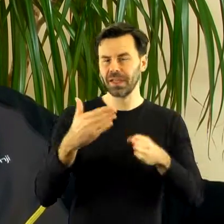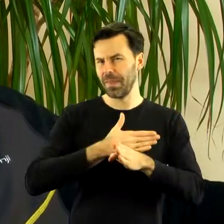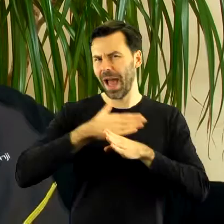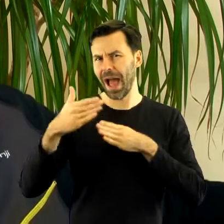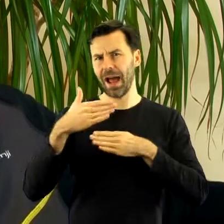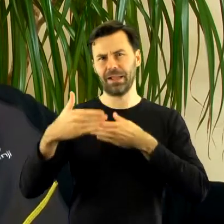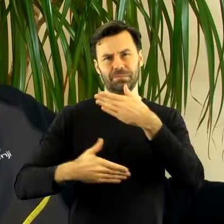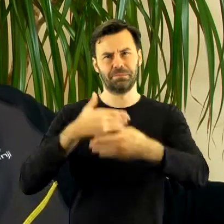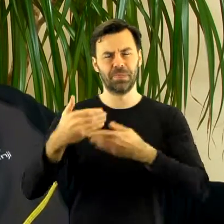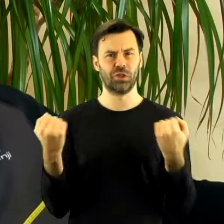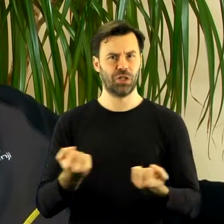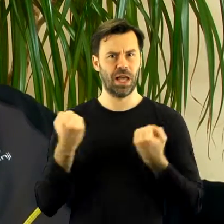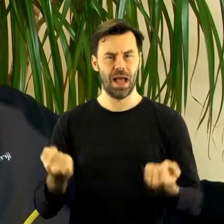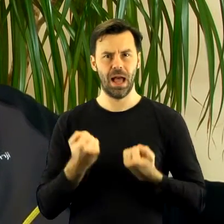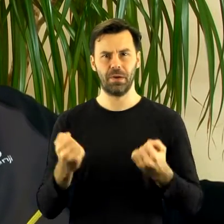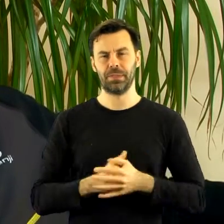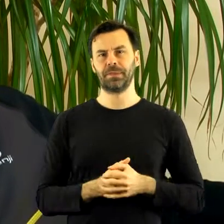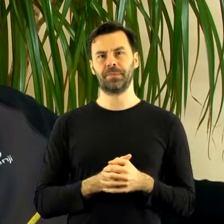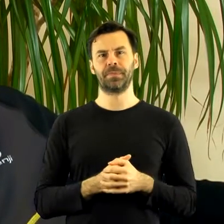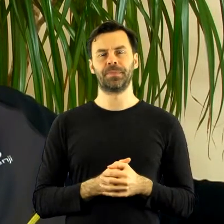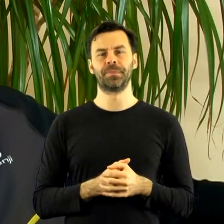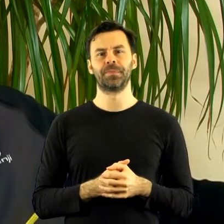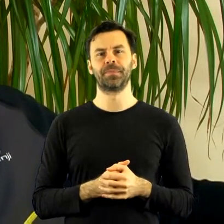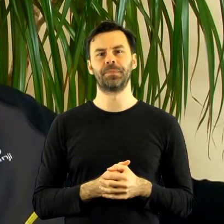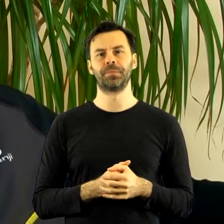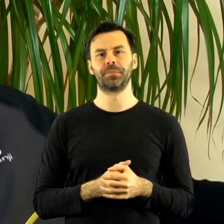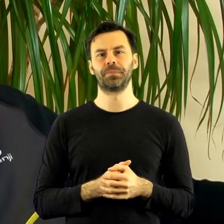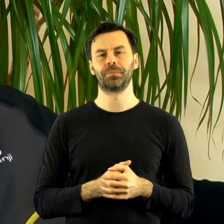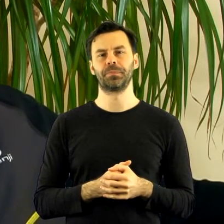kolejnych działań. W tym właśnie czasie